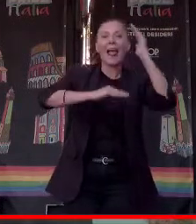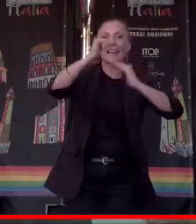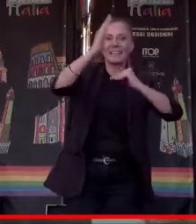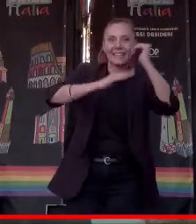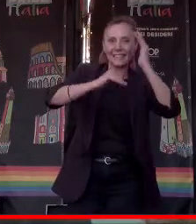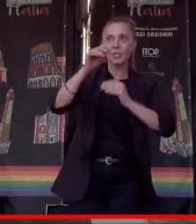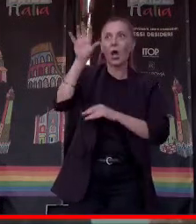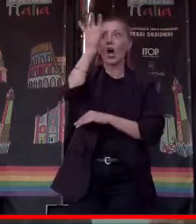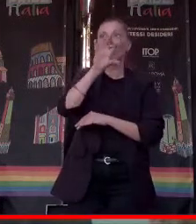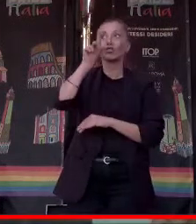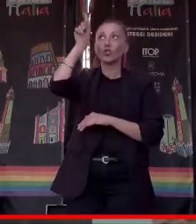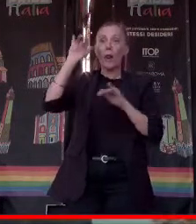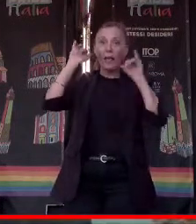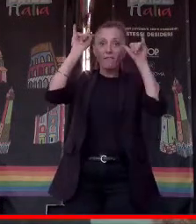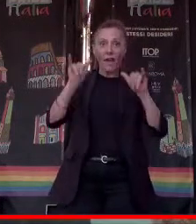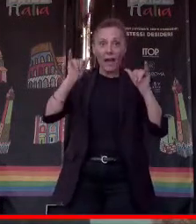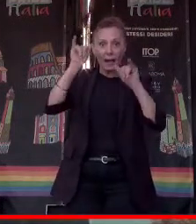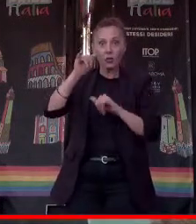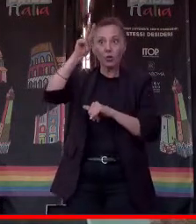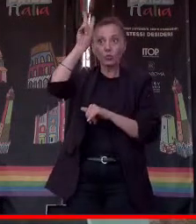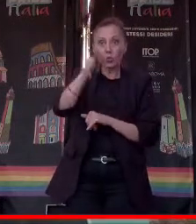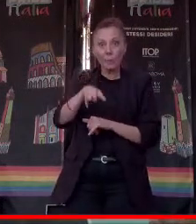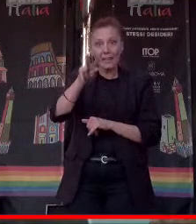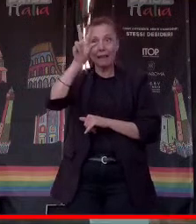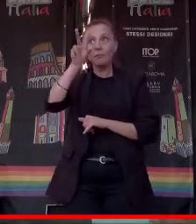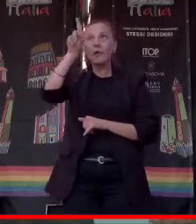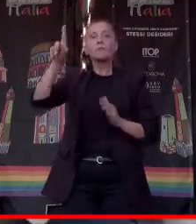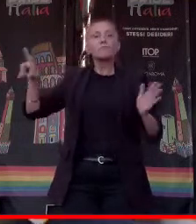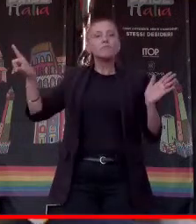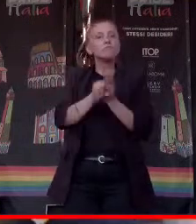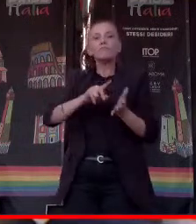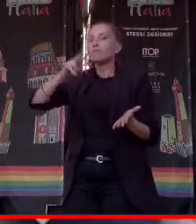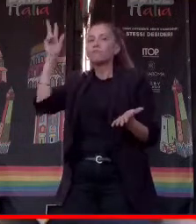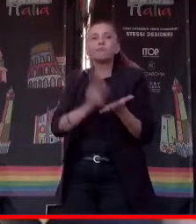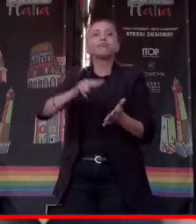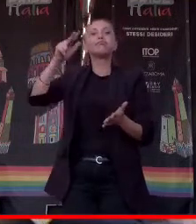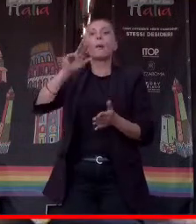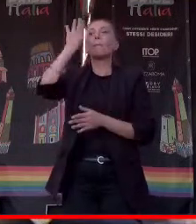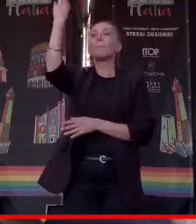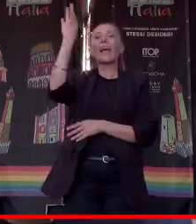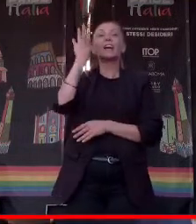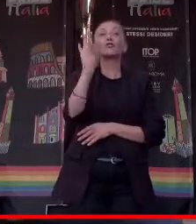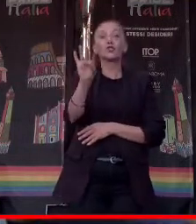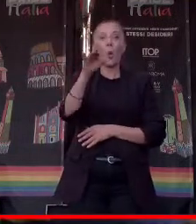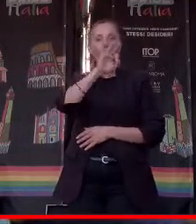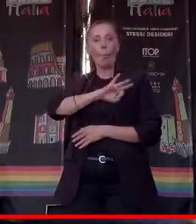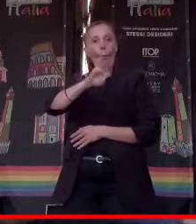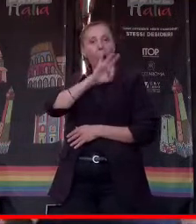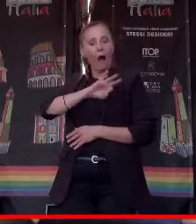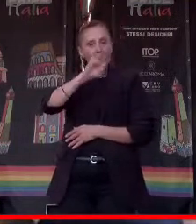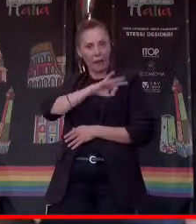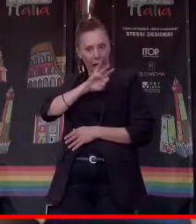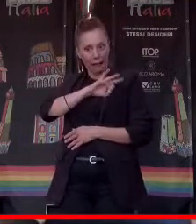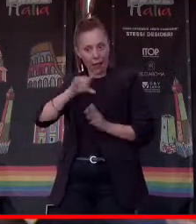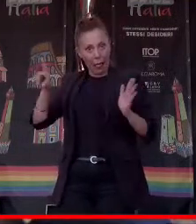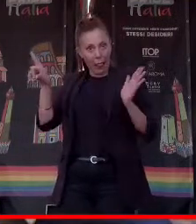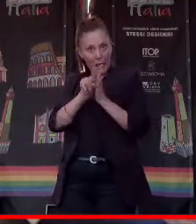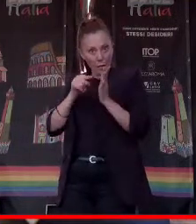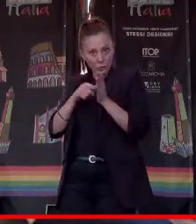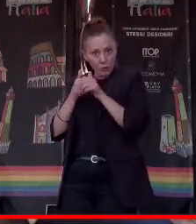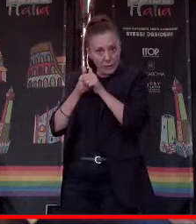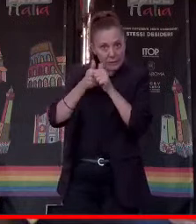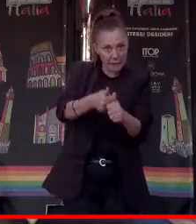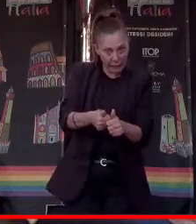Regione Veneto nel 2003 ha già legiferato che una percentuale di quello che viene incassato con queste leggi venga